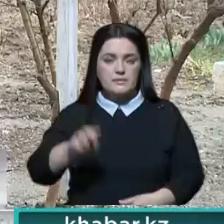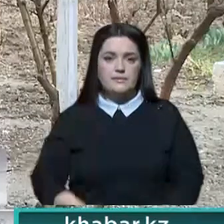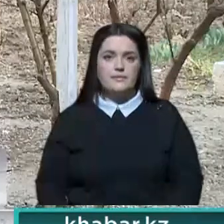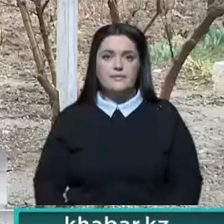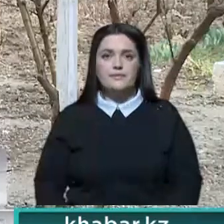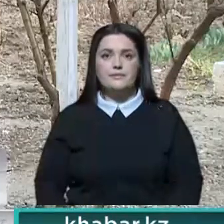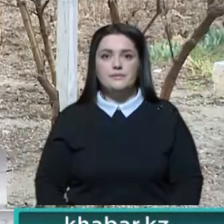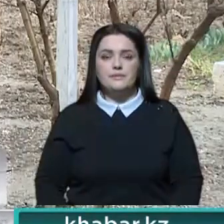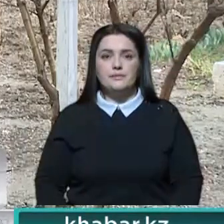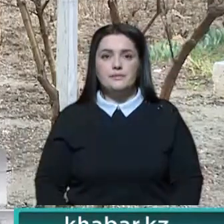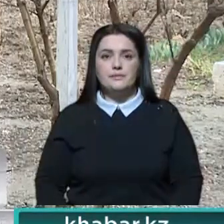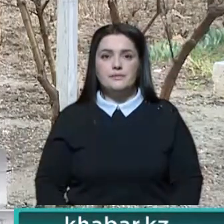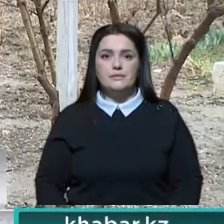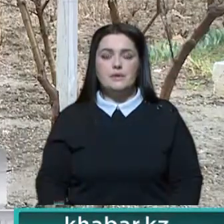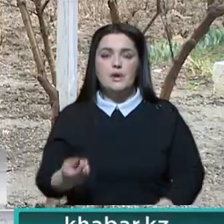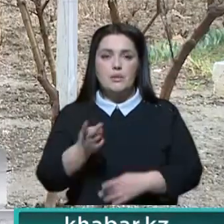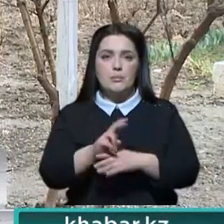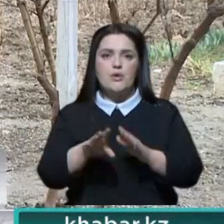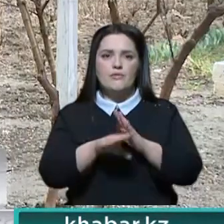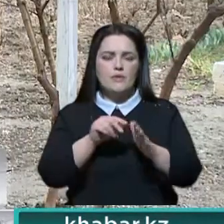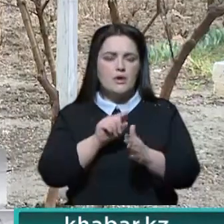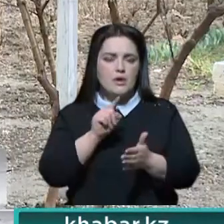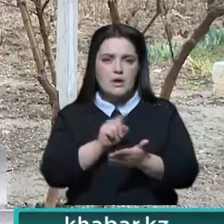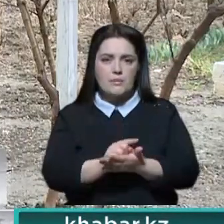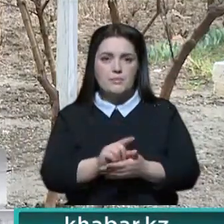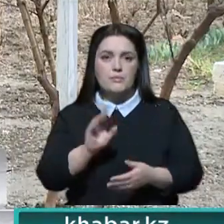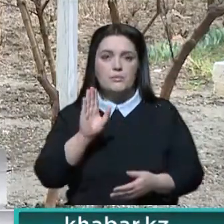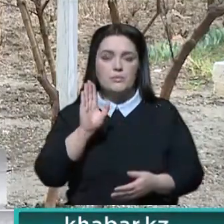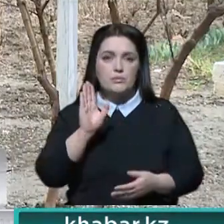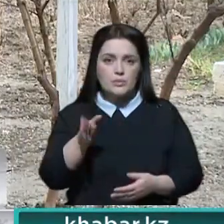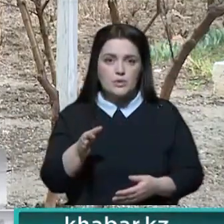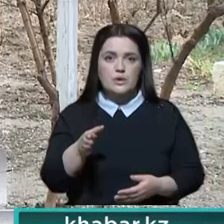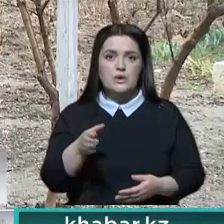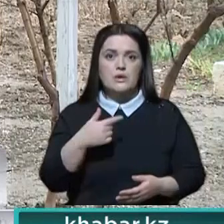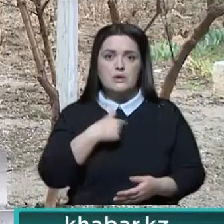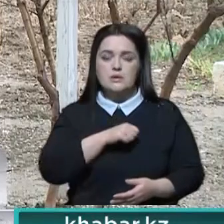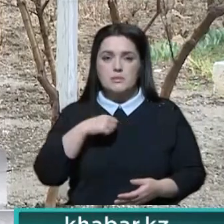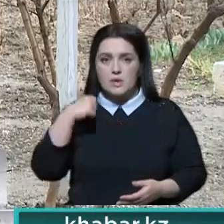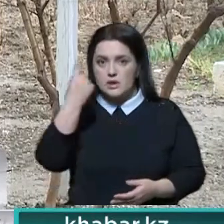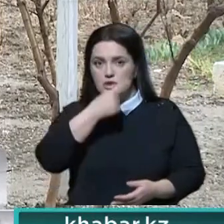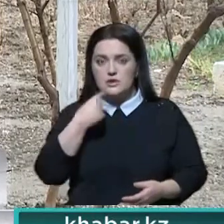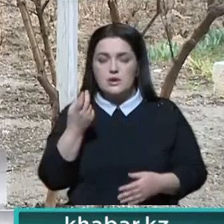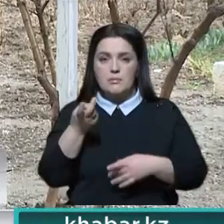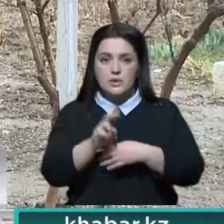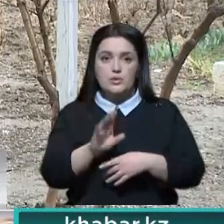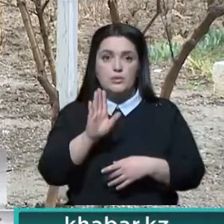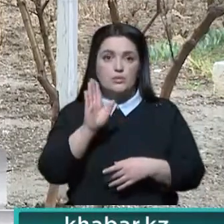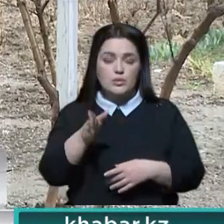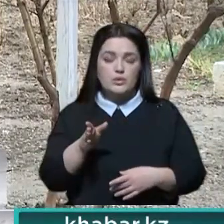на выборы в первую очередь, это обязательно, я думаю, и я сама лично пойду. Потому